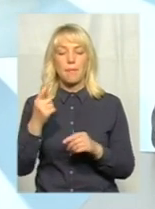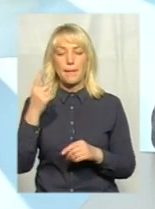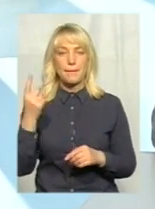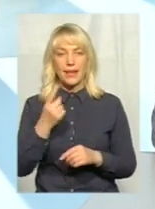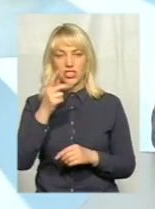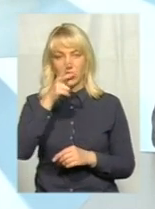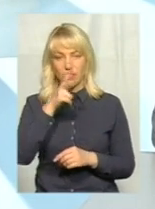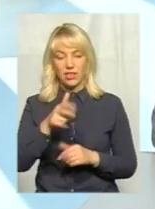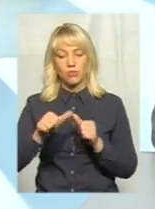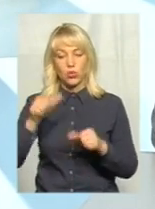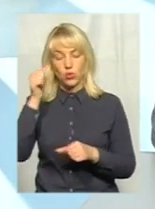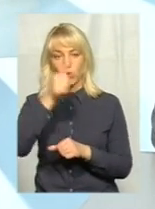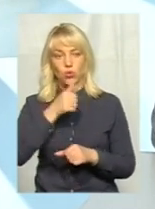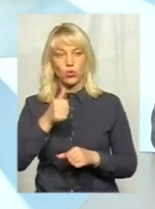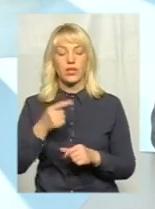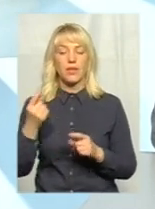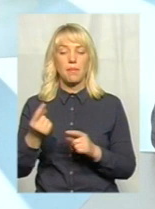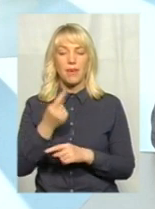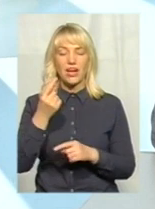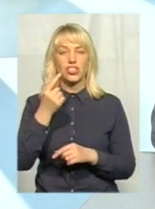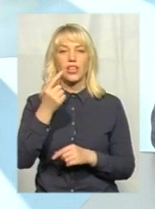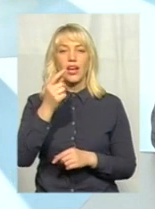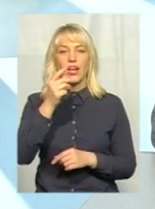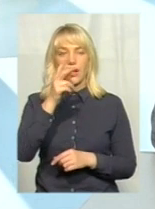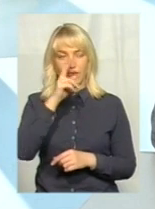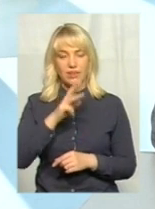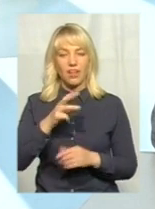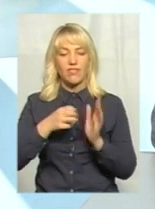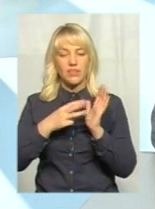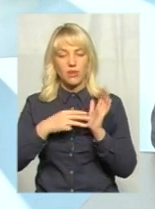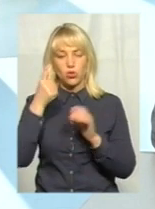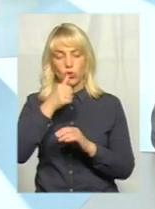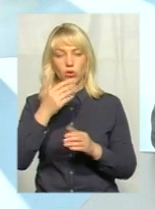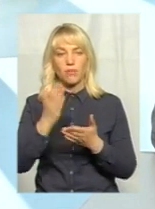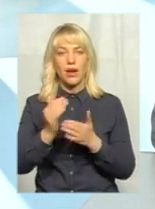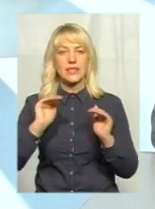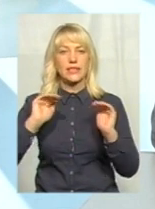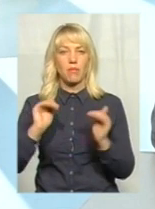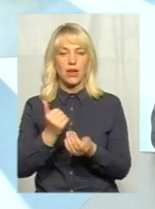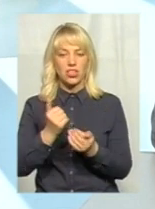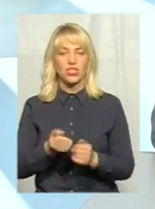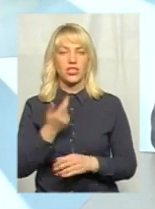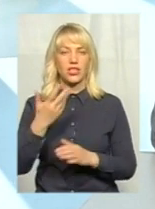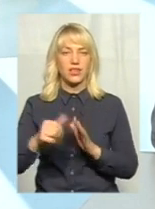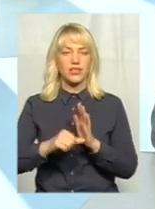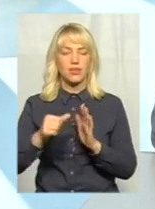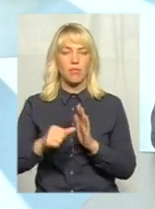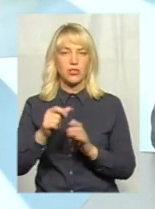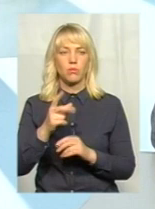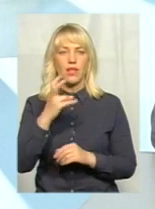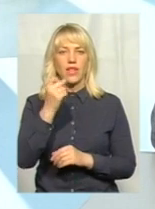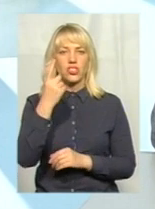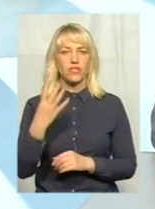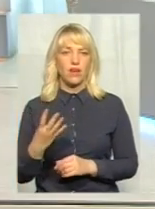року і перший квартал 2018 року ми маємо падіння кількості безробітних зареєстрованих, які були в центрі зайнятості, майже на